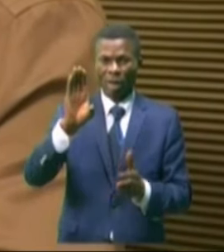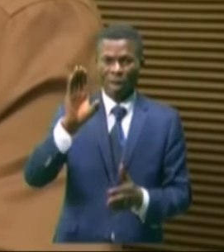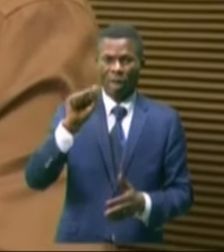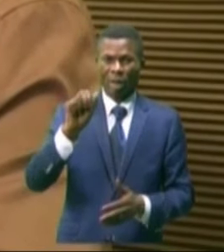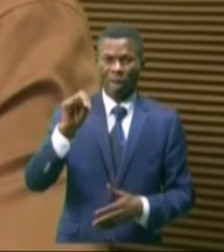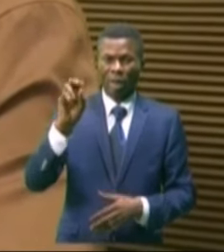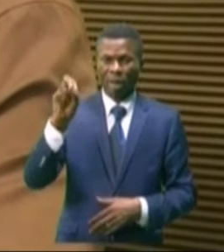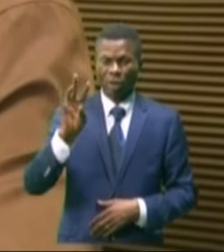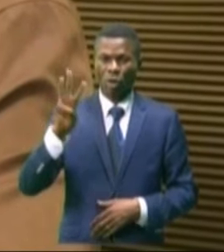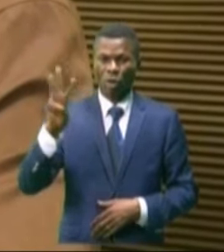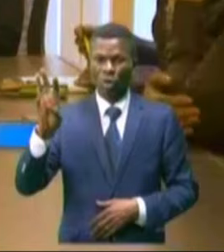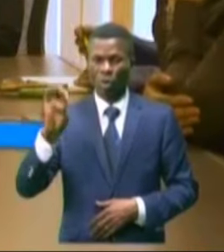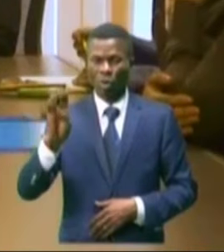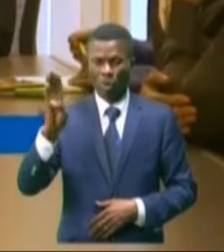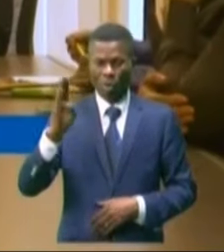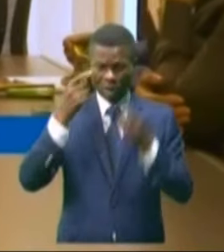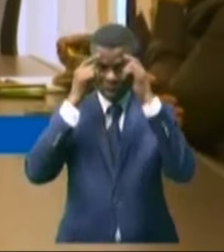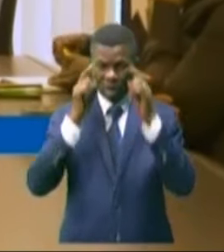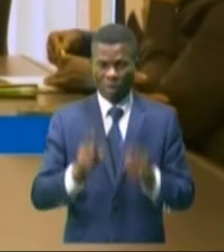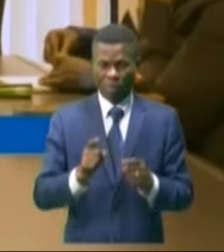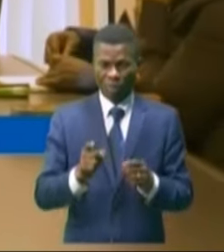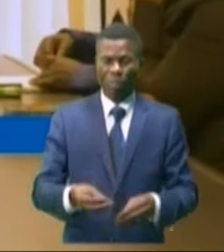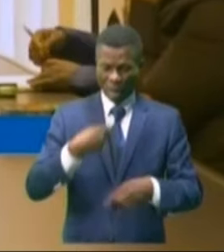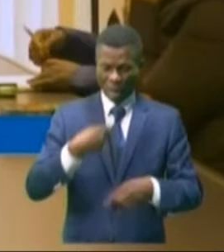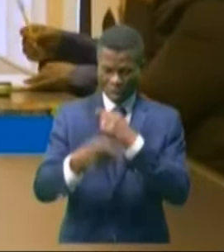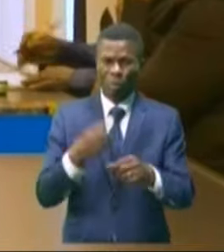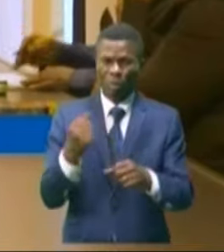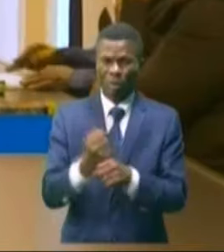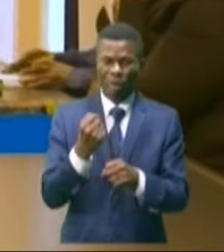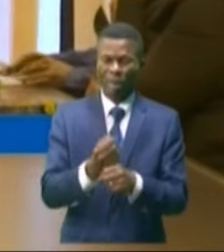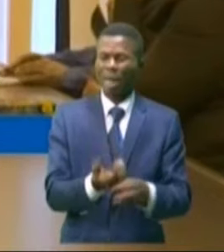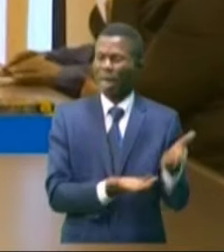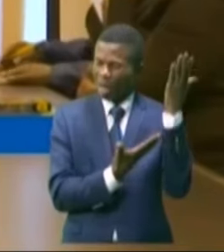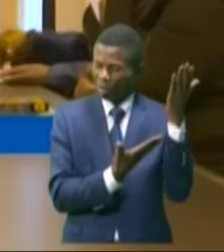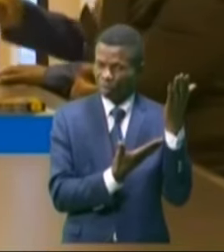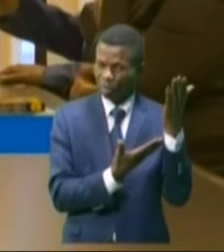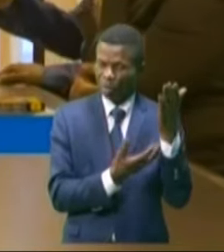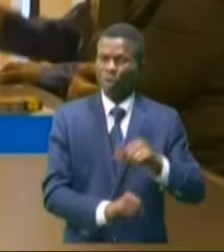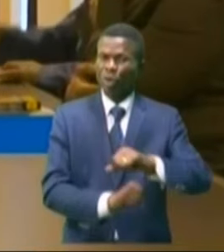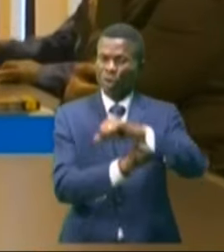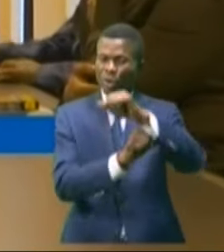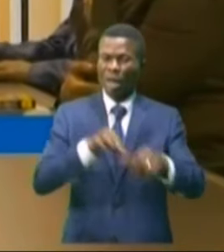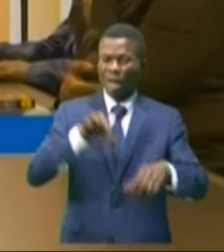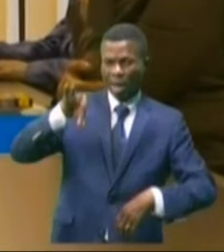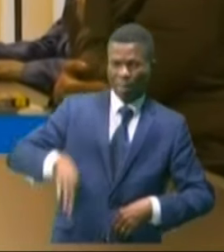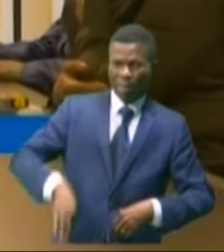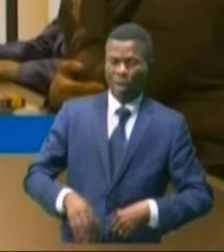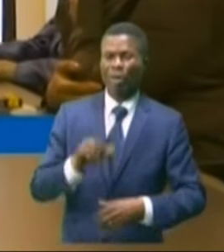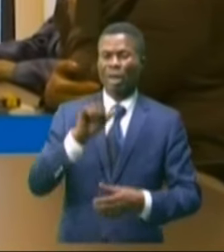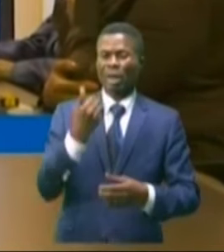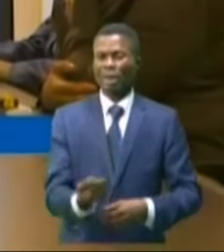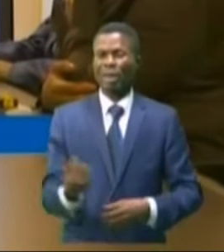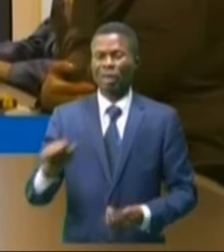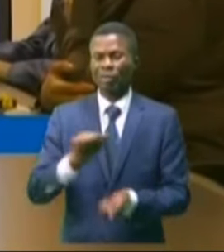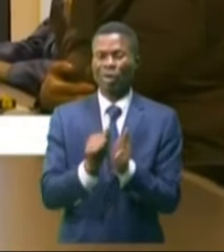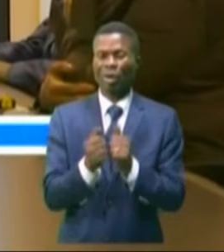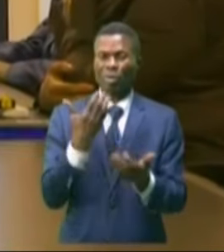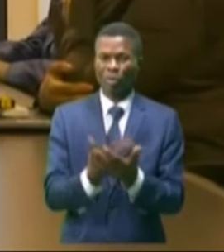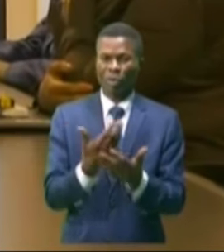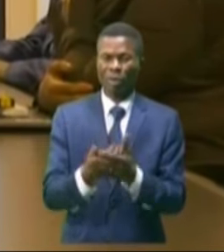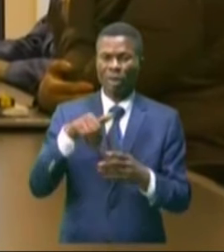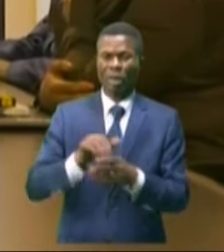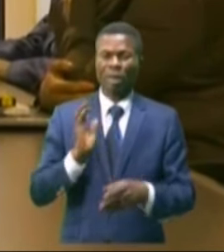a quant à lui déterminé à mettre en œuvre ses priorités en faveur des enfants en situation d'urgence dans notre